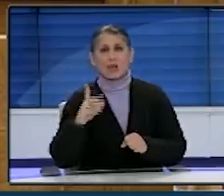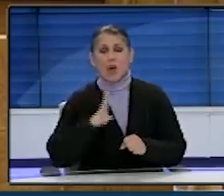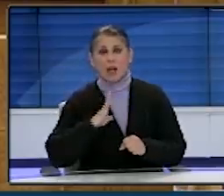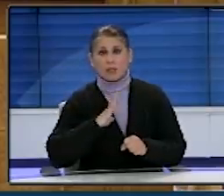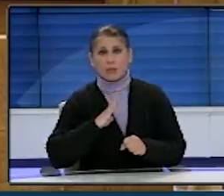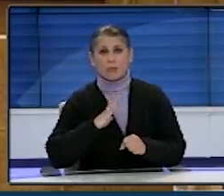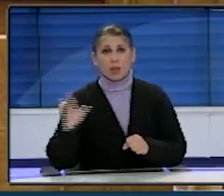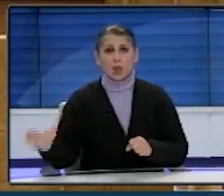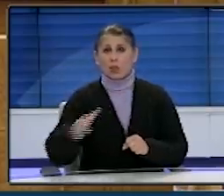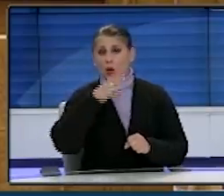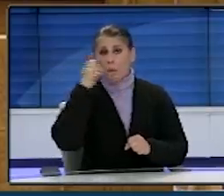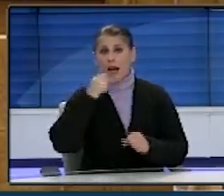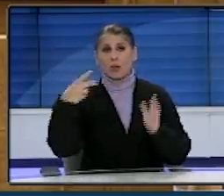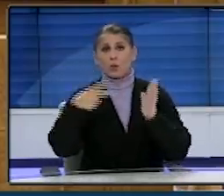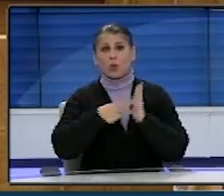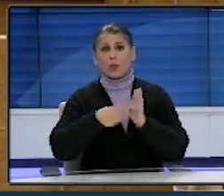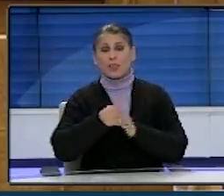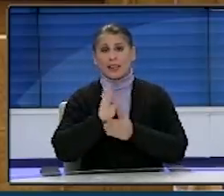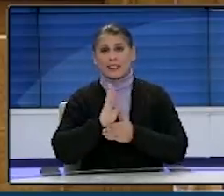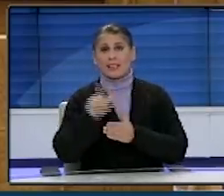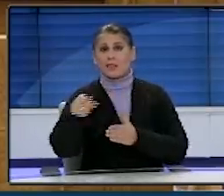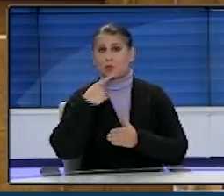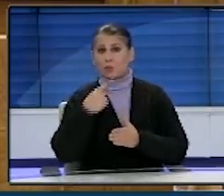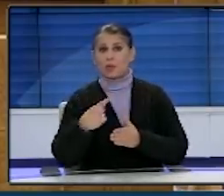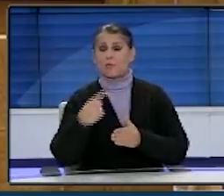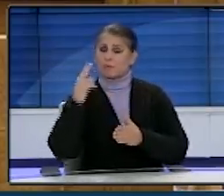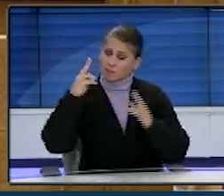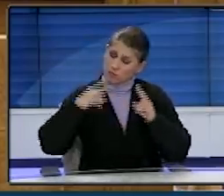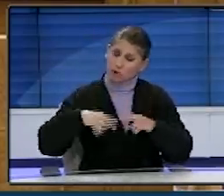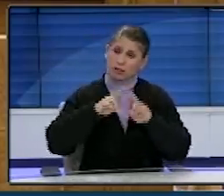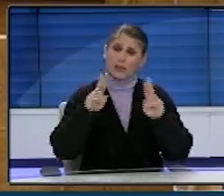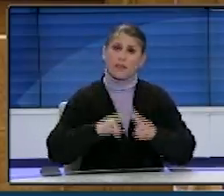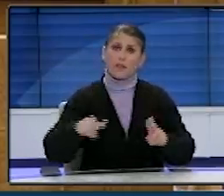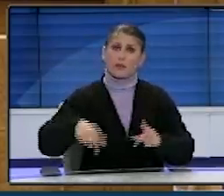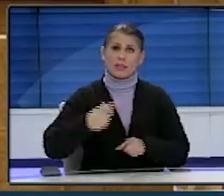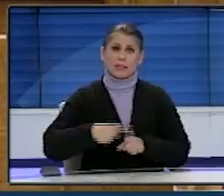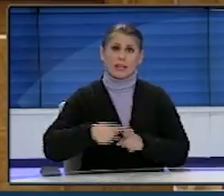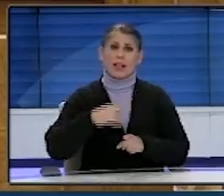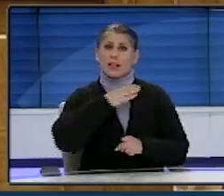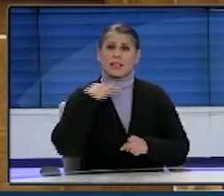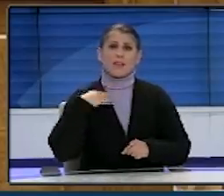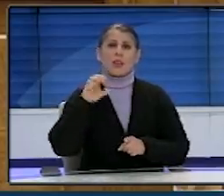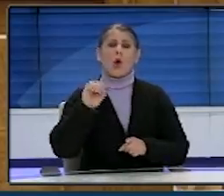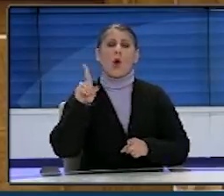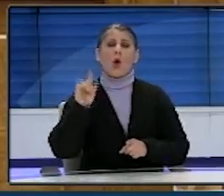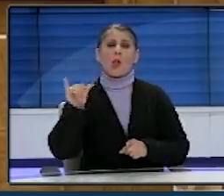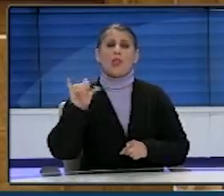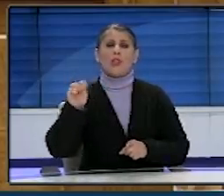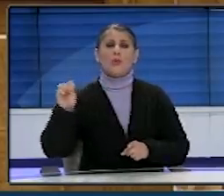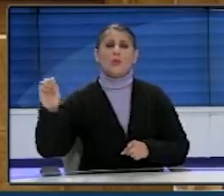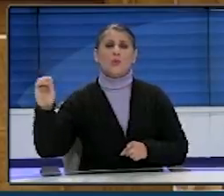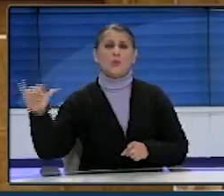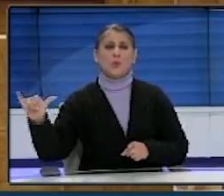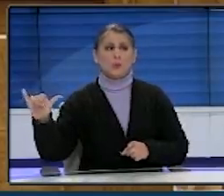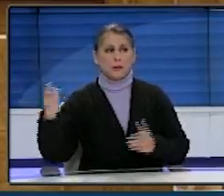ανθρώπων το Μάη του 2014 στη λεγόμενη γνωστή διεθνώς και στη χώρα μας σφαγή της Οδυσσού.